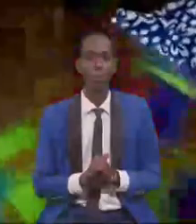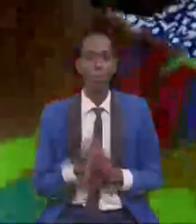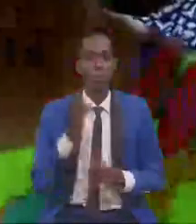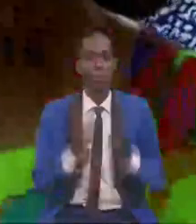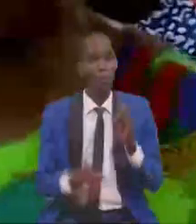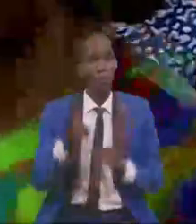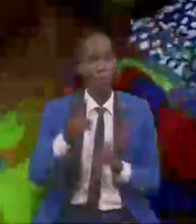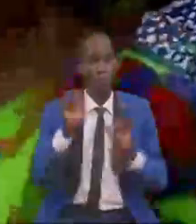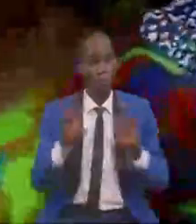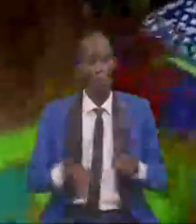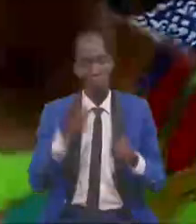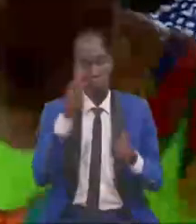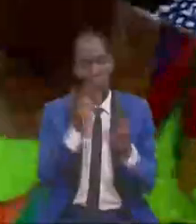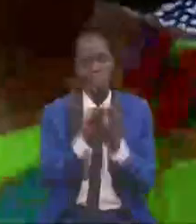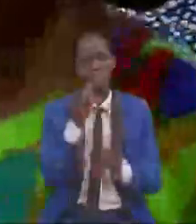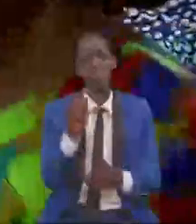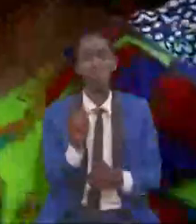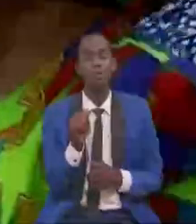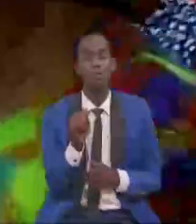Si tu peux,